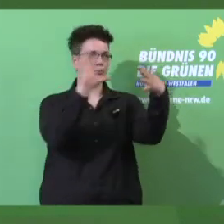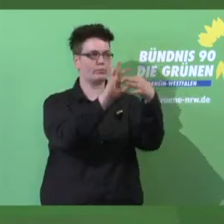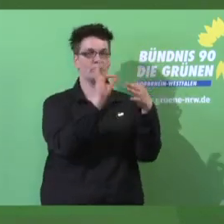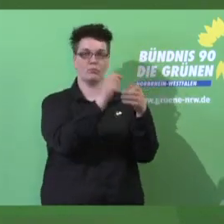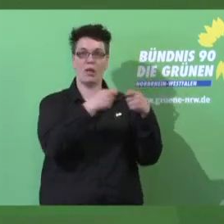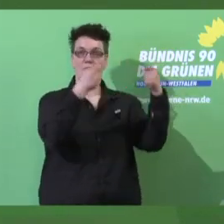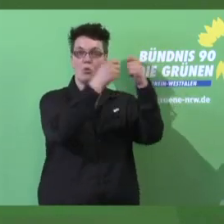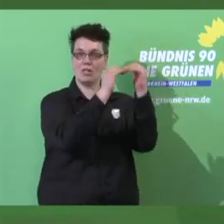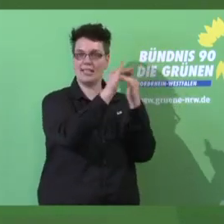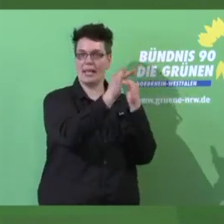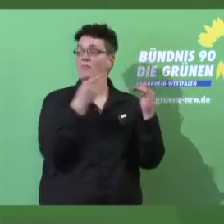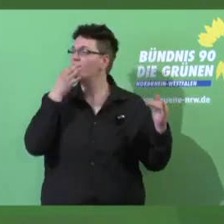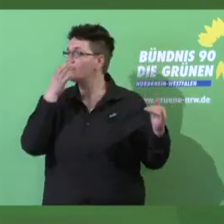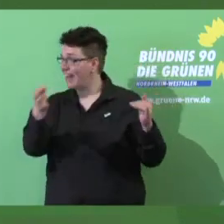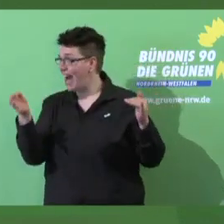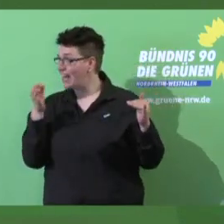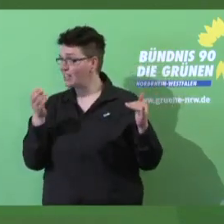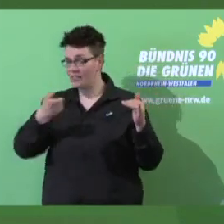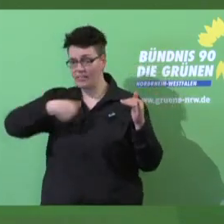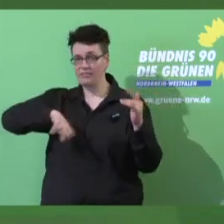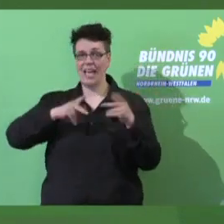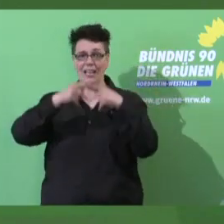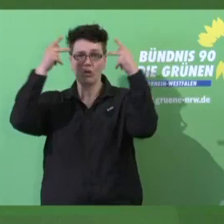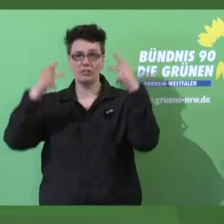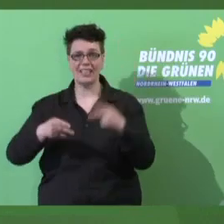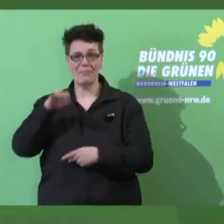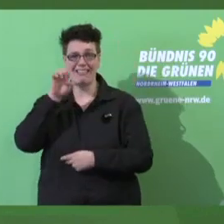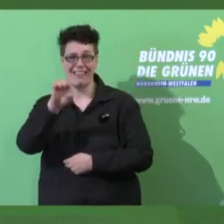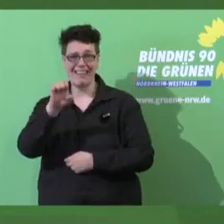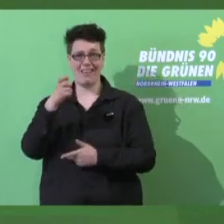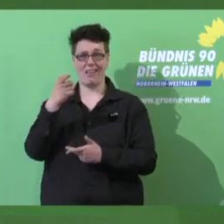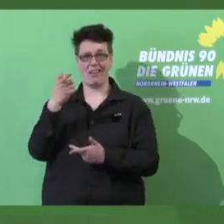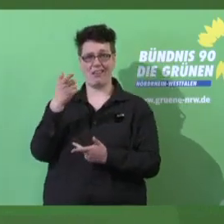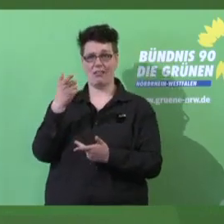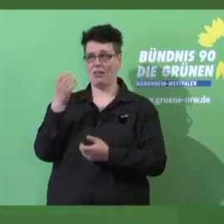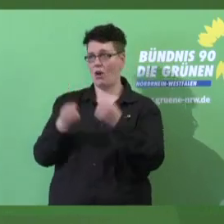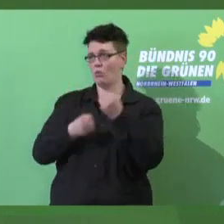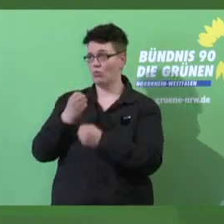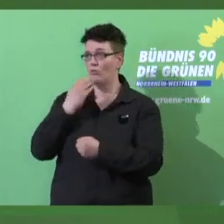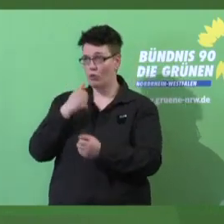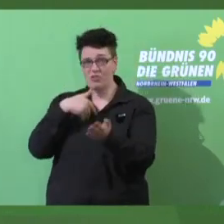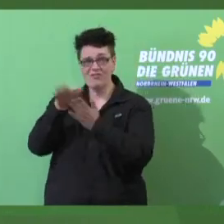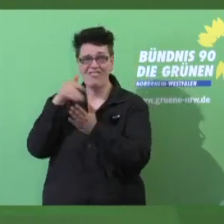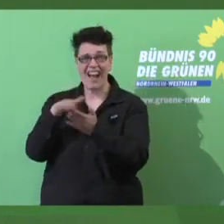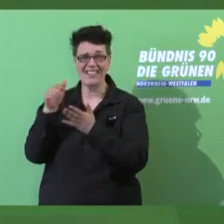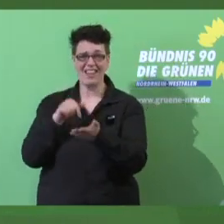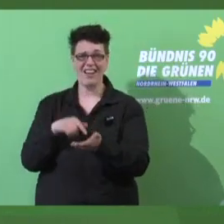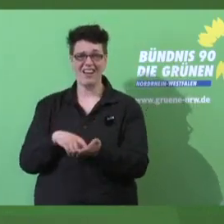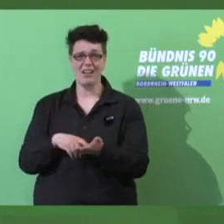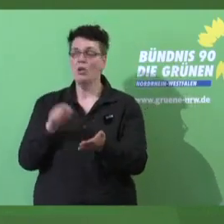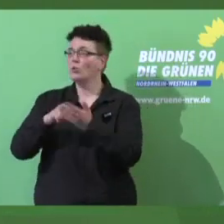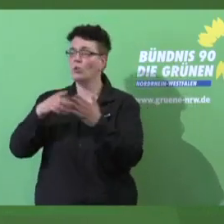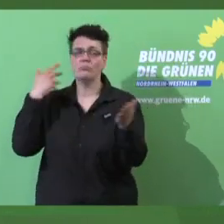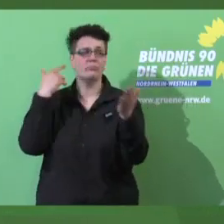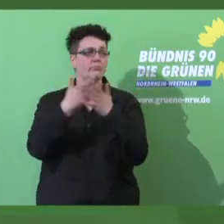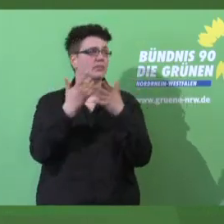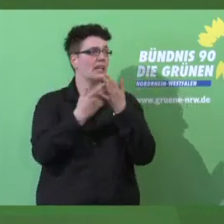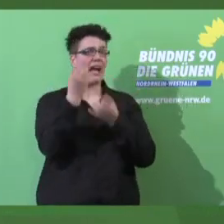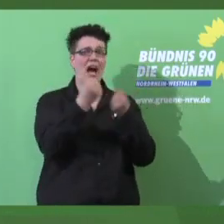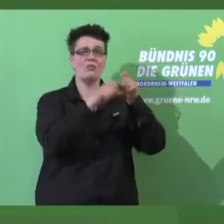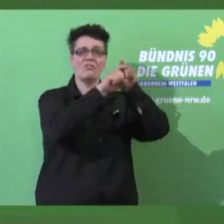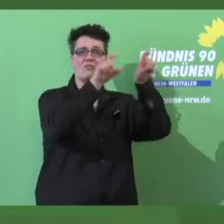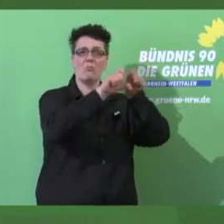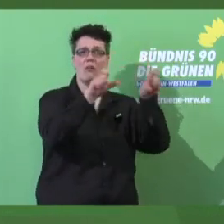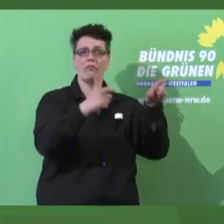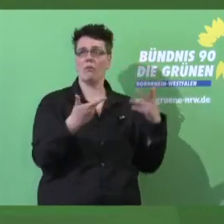dieses E-Konzept weiterführen, indem wir da wirklich Millionen von Euro verbrennen, wo leider die Automobilindustrie entsprechend nicht darauf anspringt?